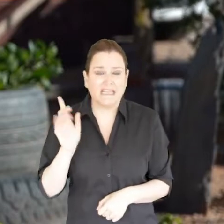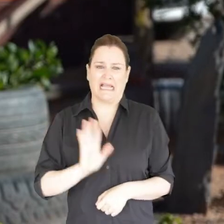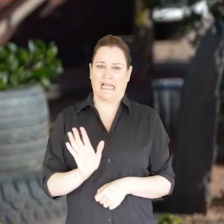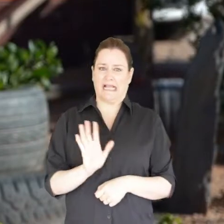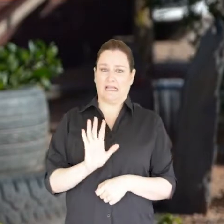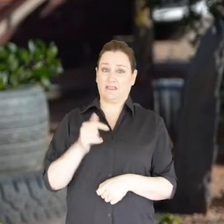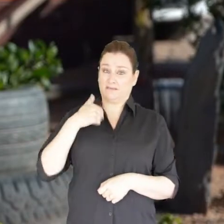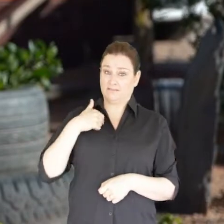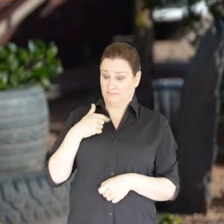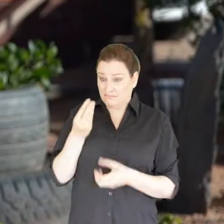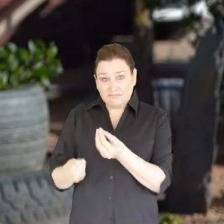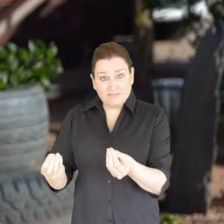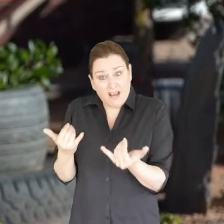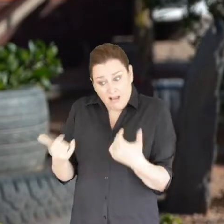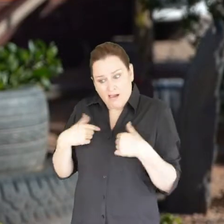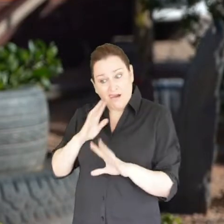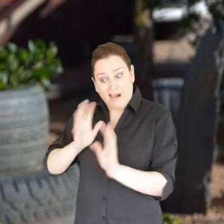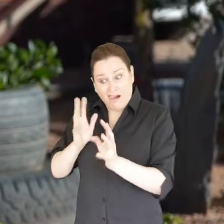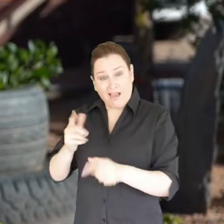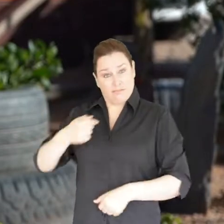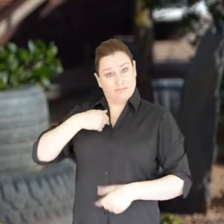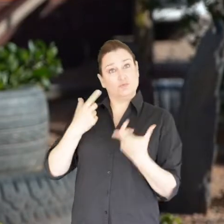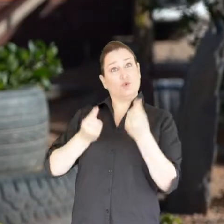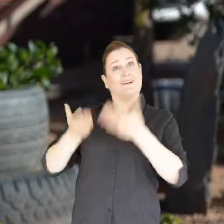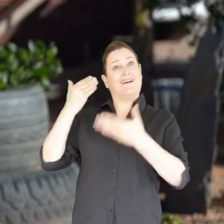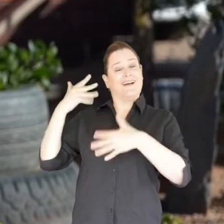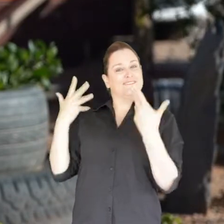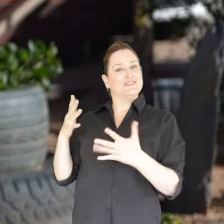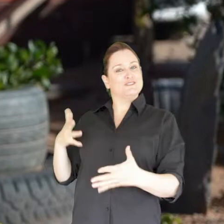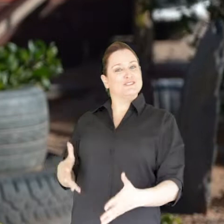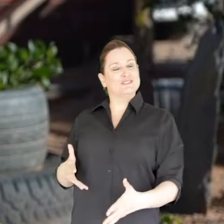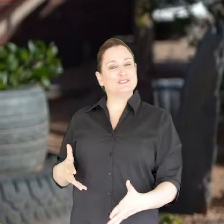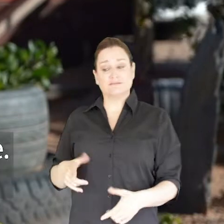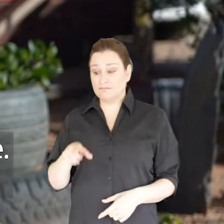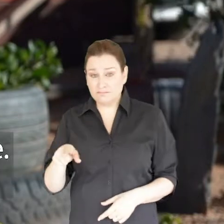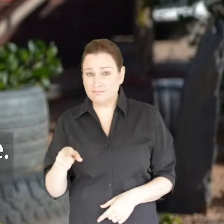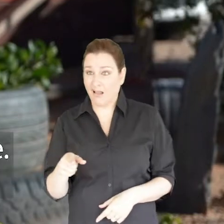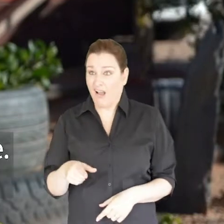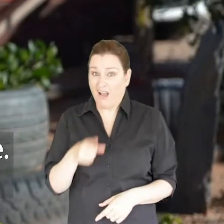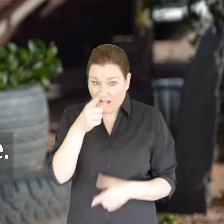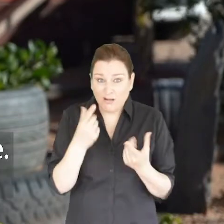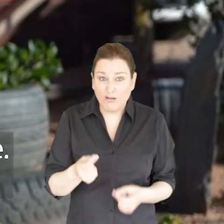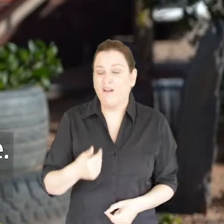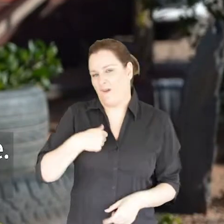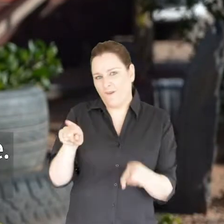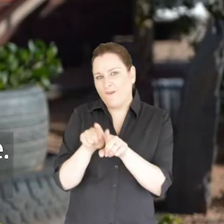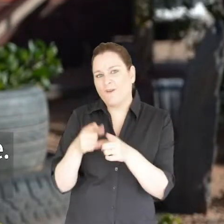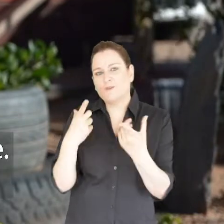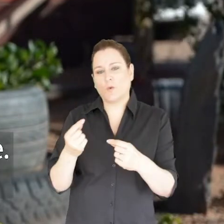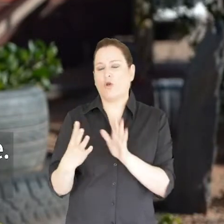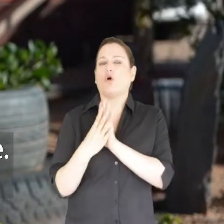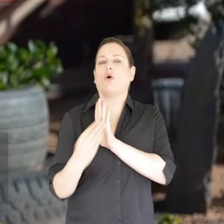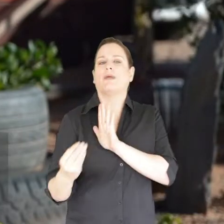goed. Ik hoop dat jullie doen die dezelfde wat die goed is wat ik kan doen, die kind was. Maar een kind is een ding met aard, bij